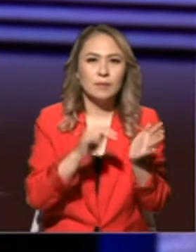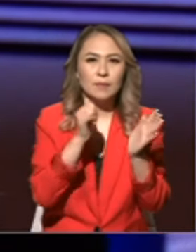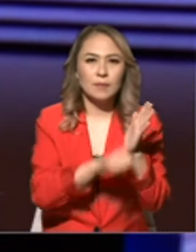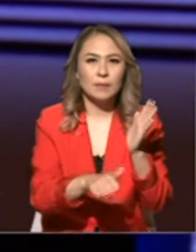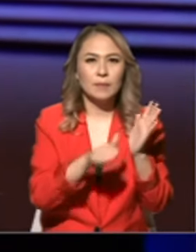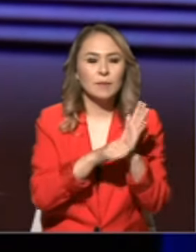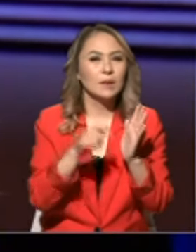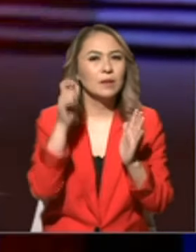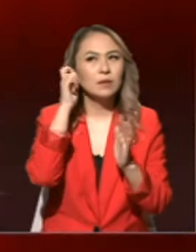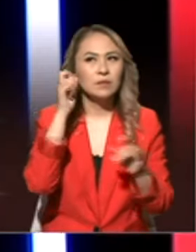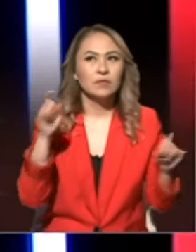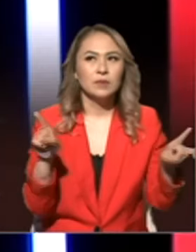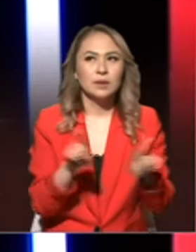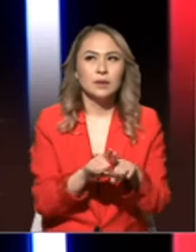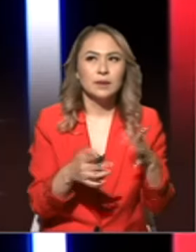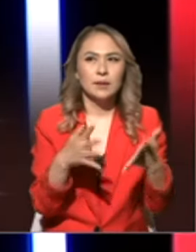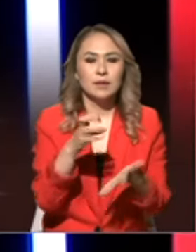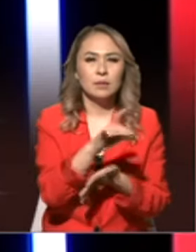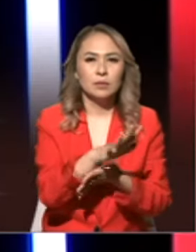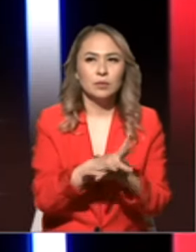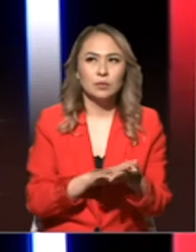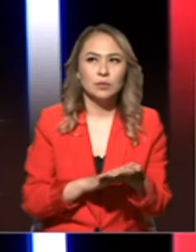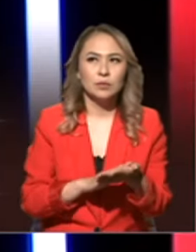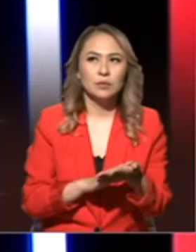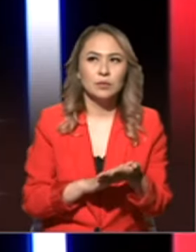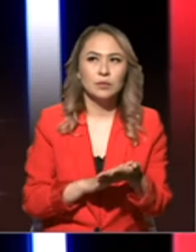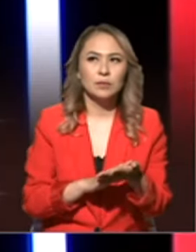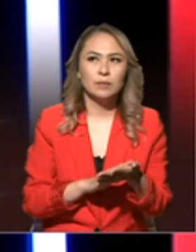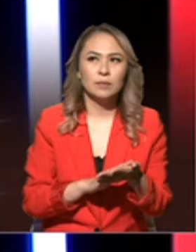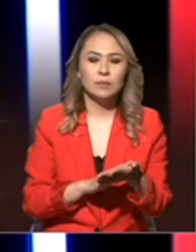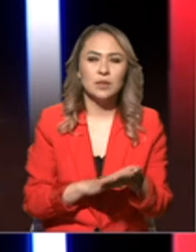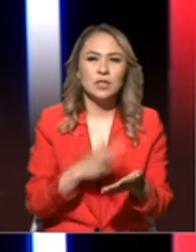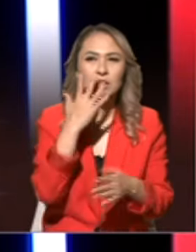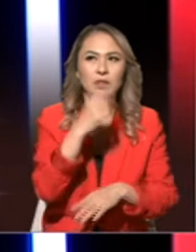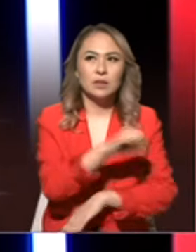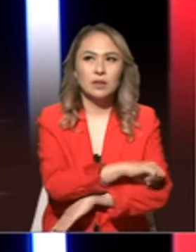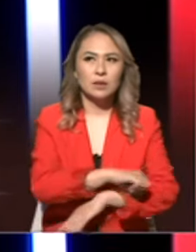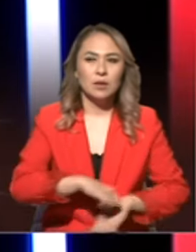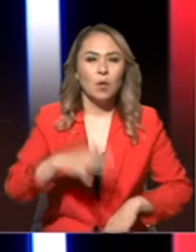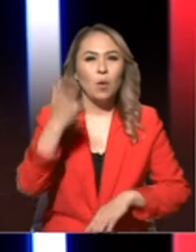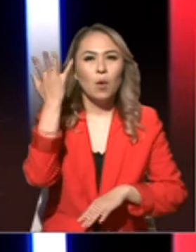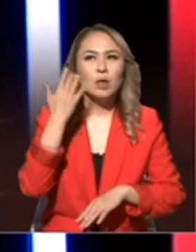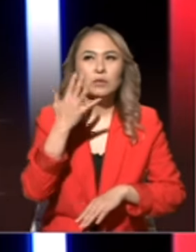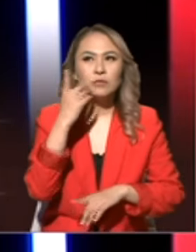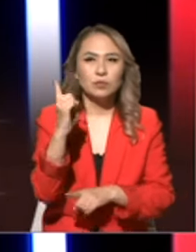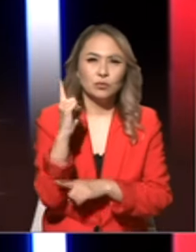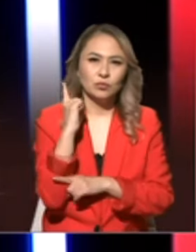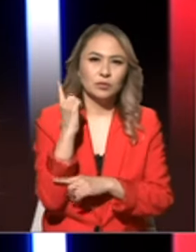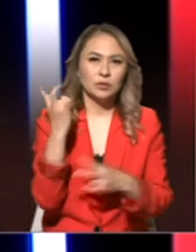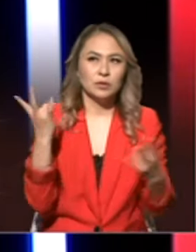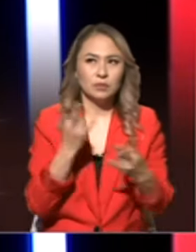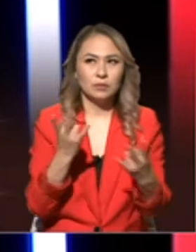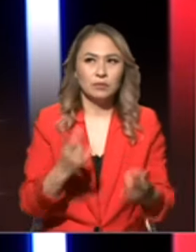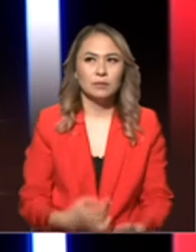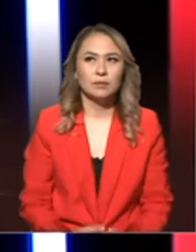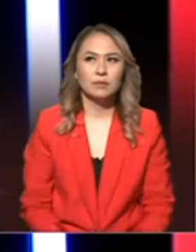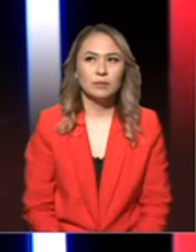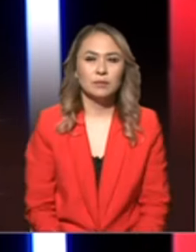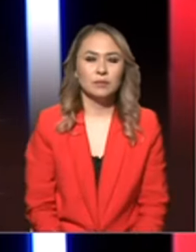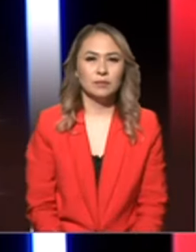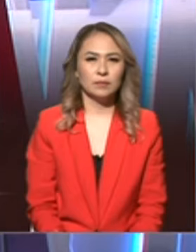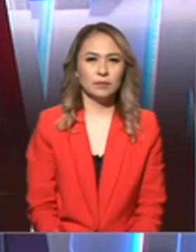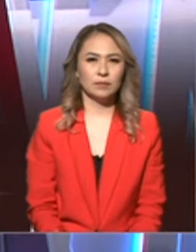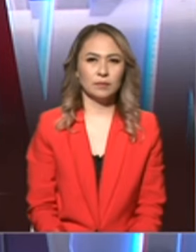керек болады онда. Дәл осы деңгеймен жалғастыра беретін болса. Біз сол сыртта қазақтарымыз әбден шетелдік болғанша қарап отыруымыз керек па? Жоқ,